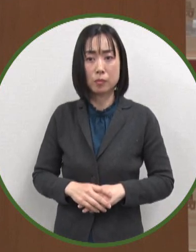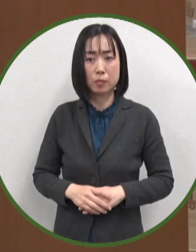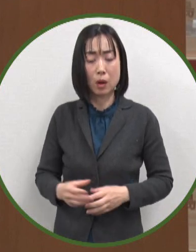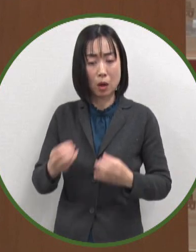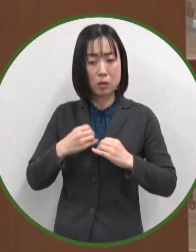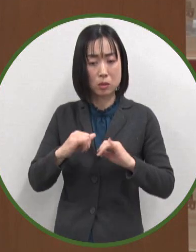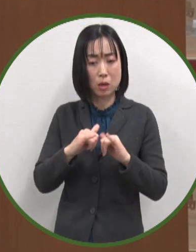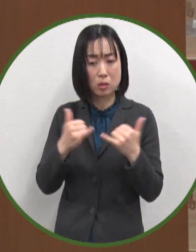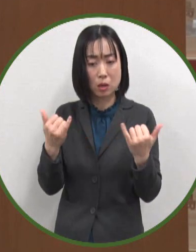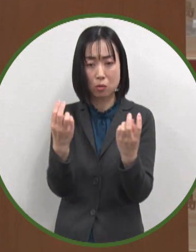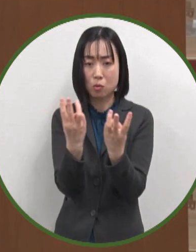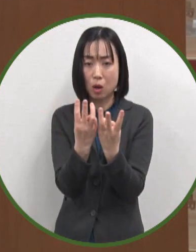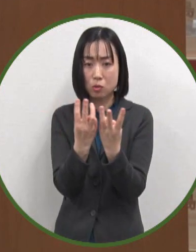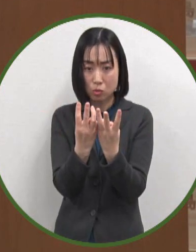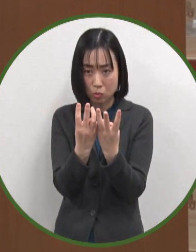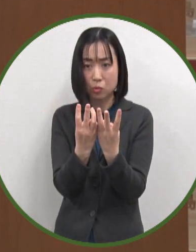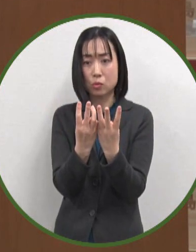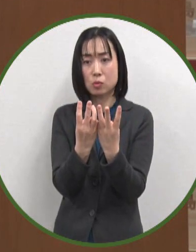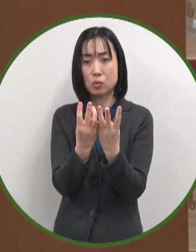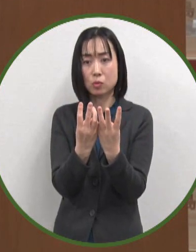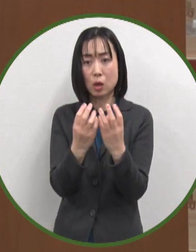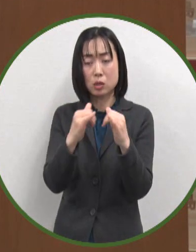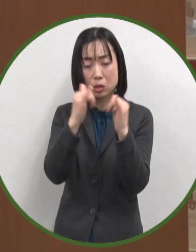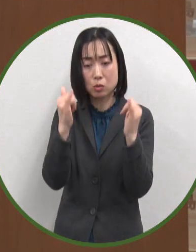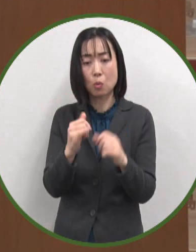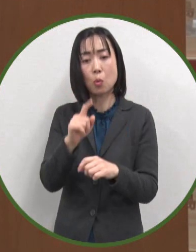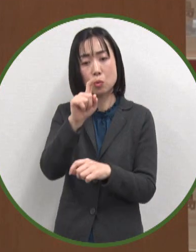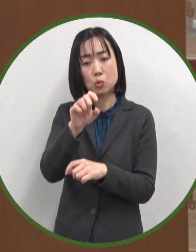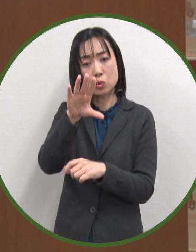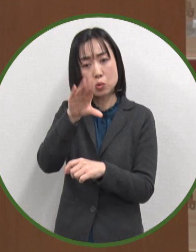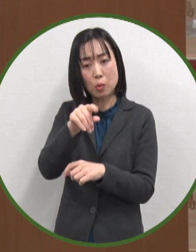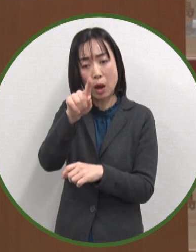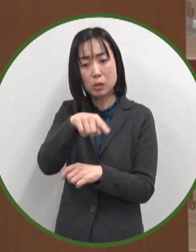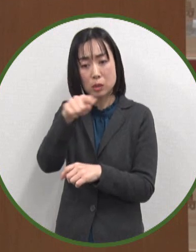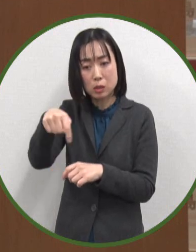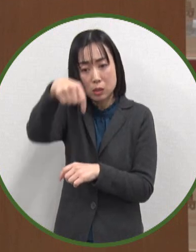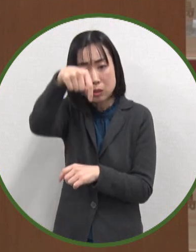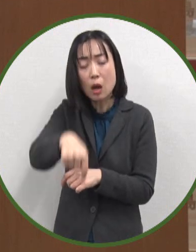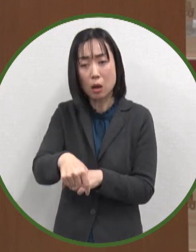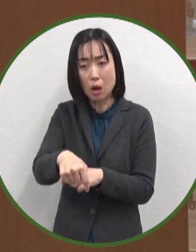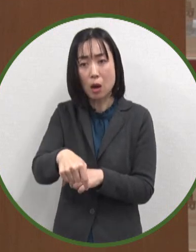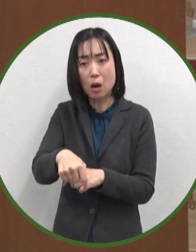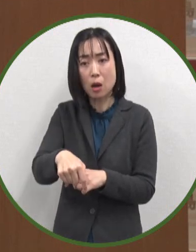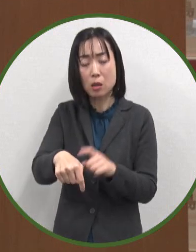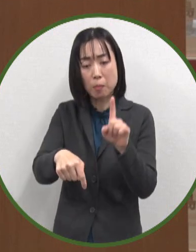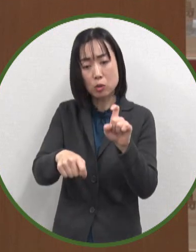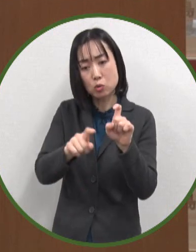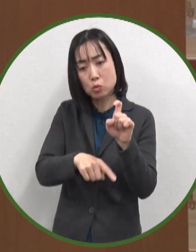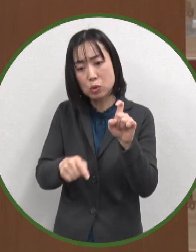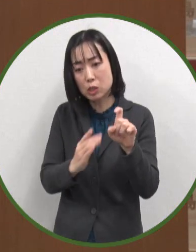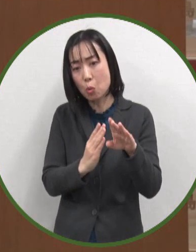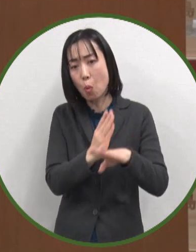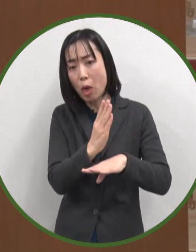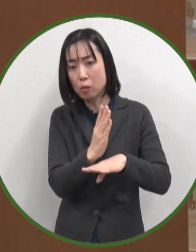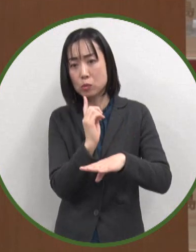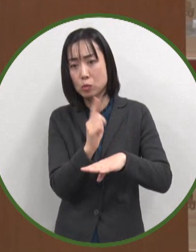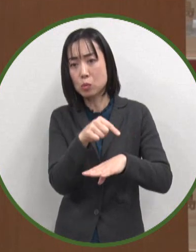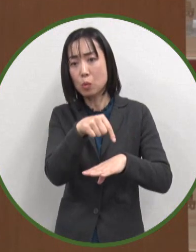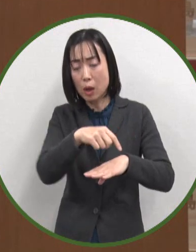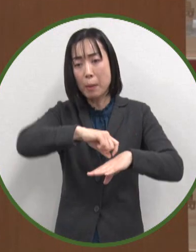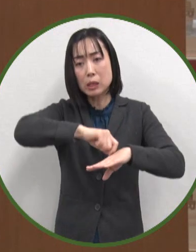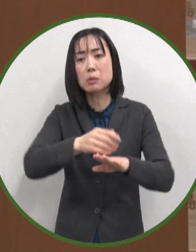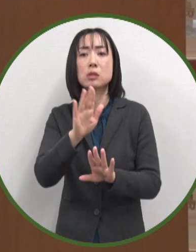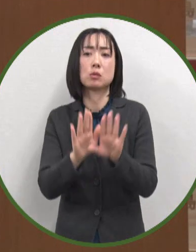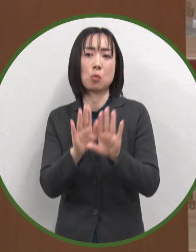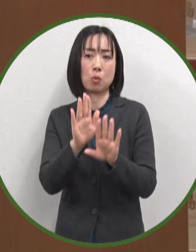者の数が10万人あたりですね、10人を超えるというのは非常に厳しい状況であ